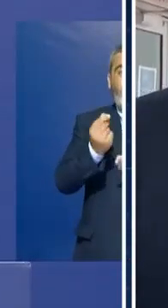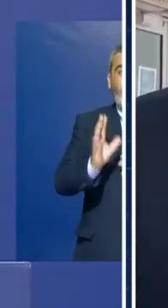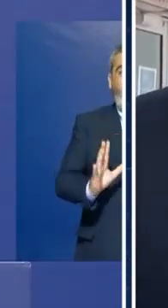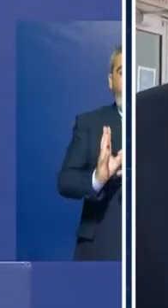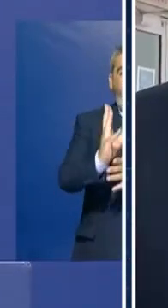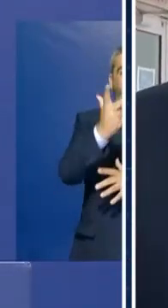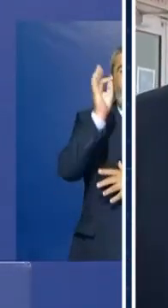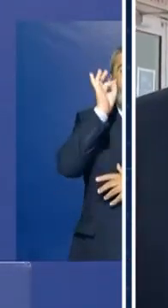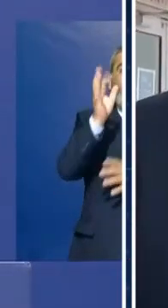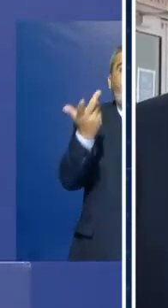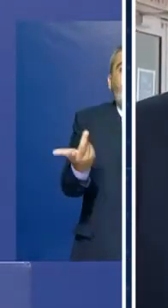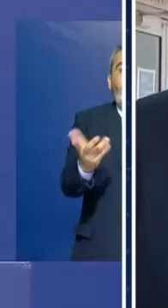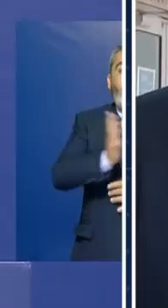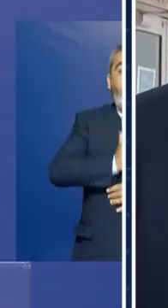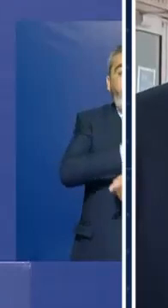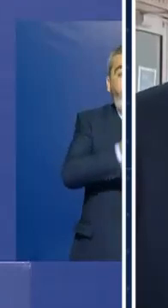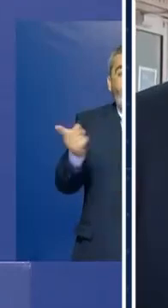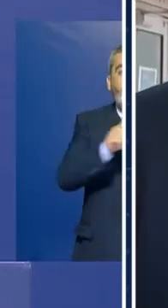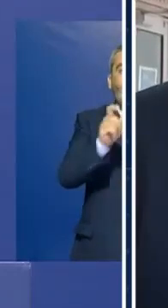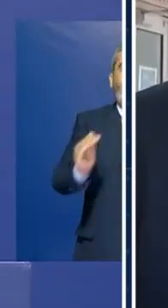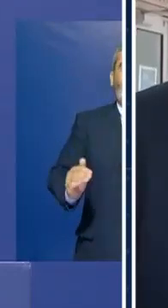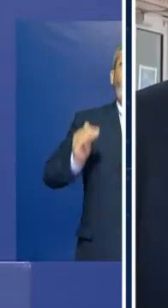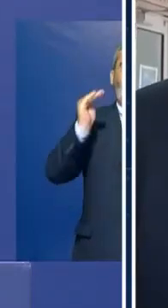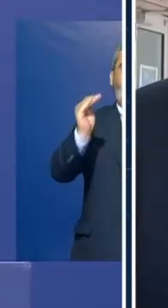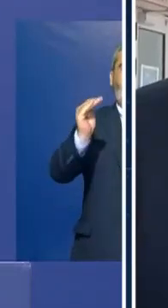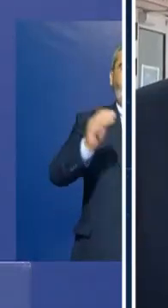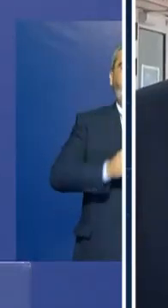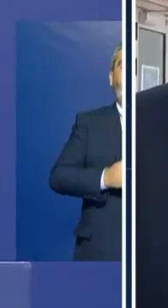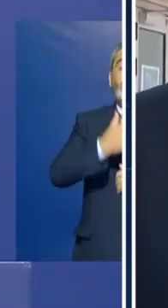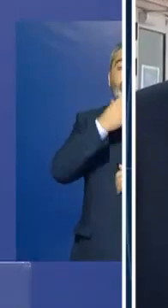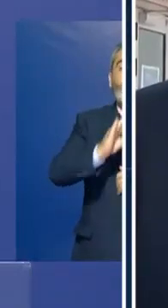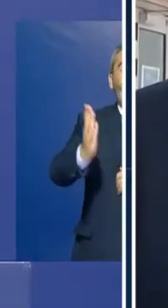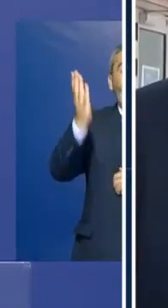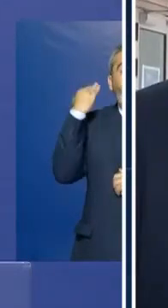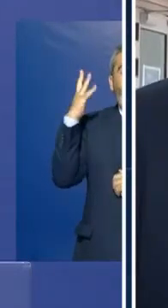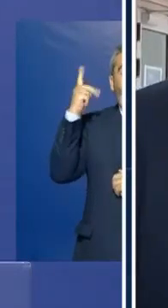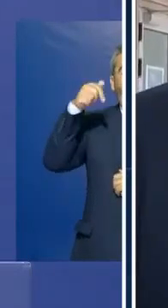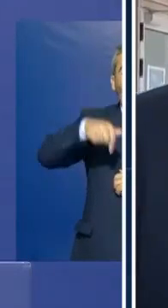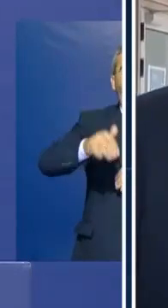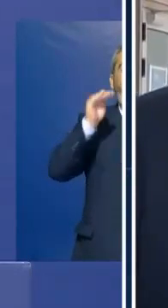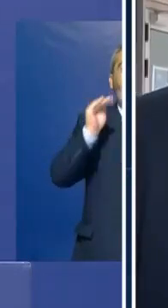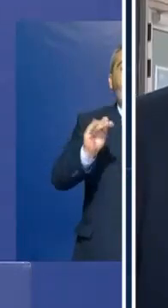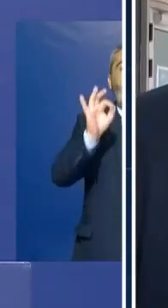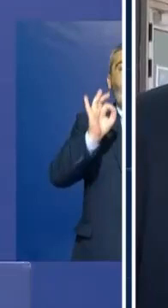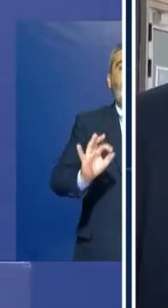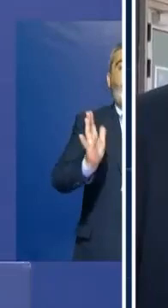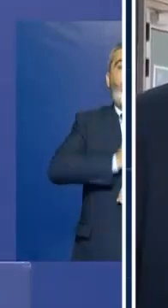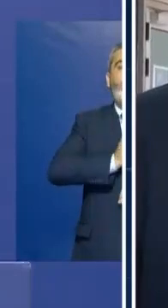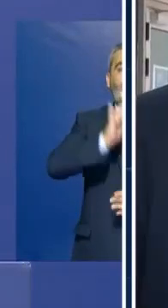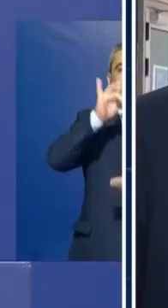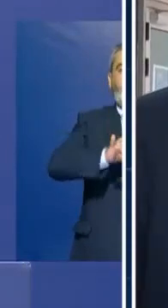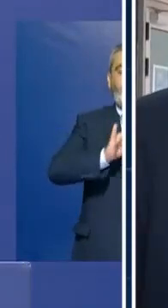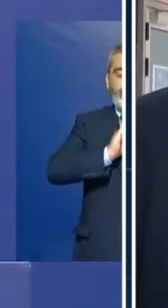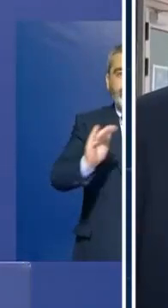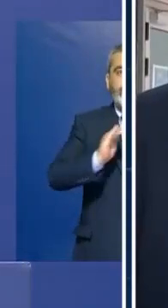τη Θεσσαλονίκη επανέλαβε τη διάθεση του Έλληνα Πρωθυπουργού για συνομιλίες, όμως πάντοτε μέσα σε ένα συγκεκριμένο πλαίσιο, αυτό του